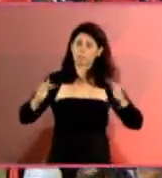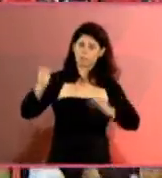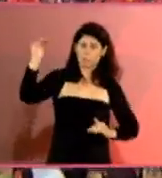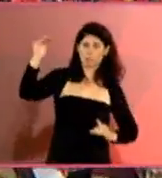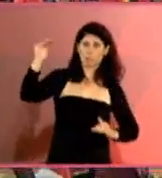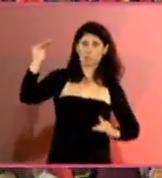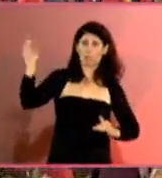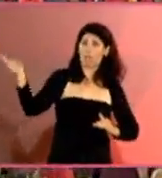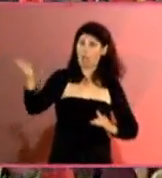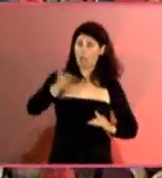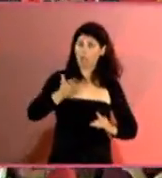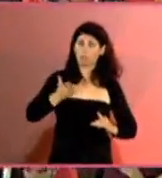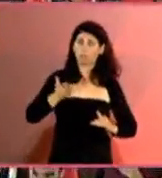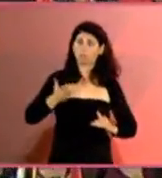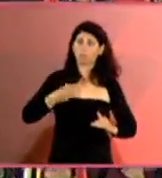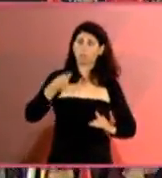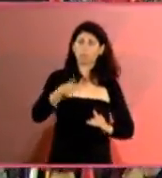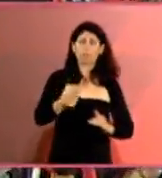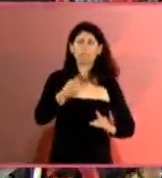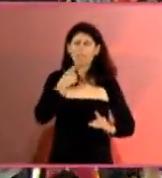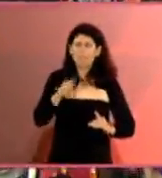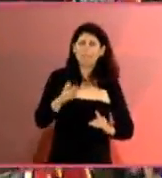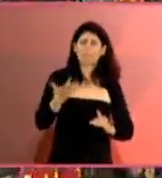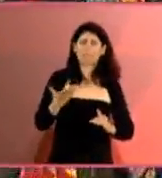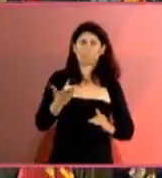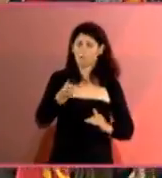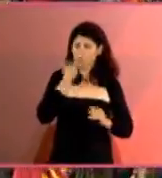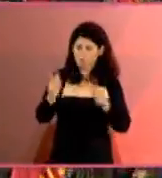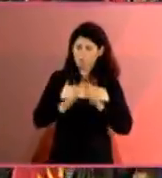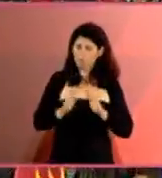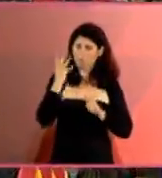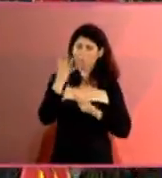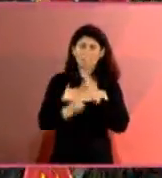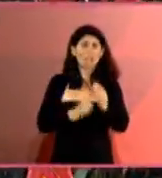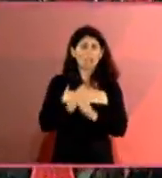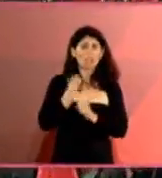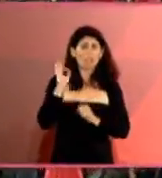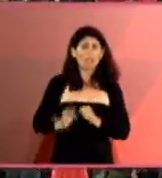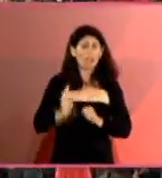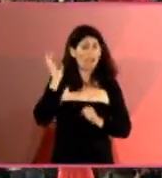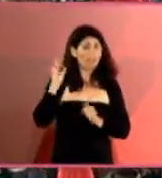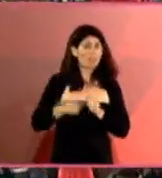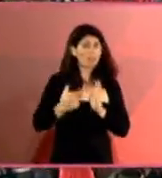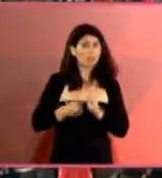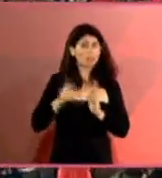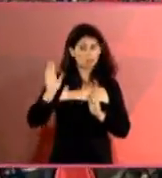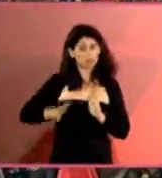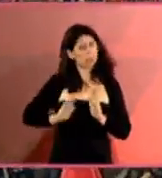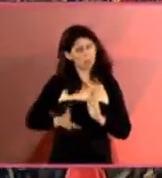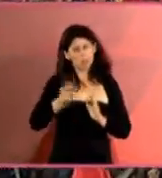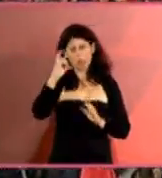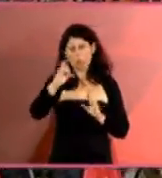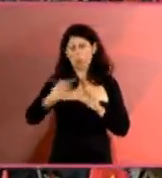ανισότητα. Αυτούς που ενώ δίνουν ένα δηλητηριασμένο φαγητό για 4 χρόνια κάθε φορά, στο τέλος μπορεί να πετάξουν και ένα